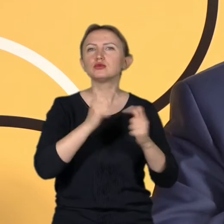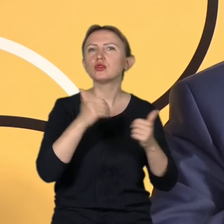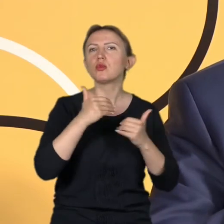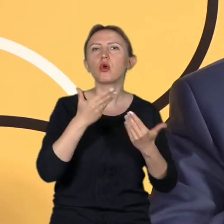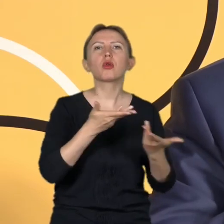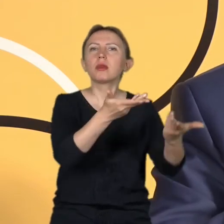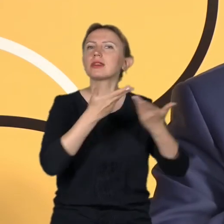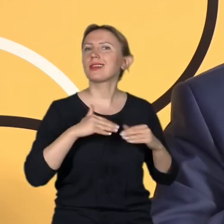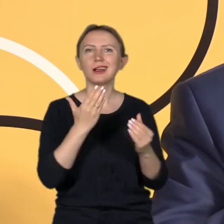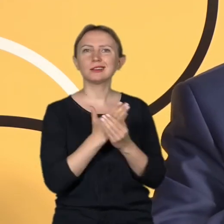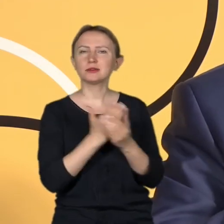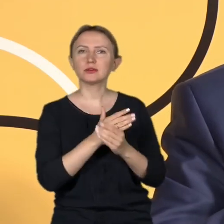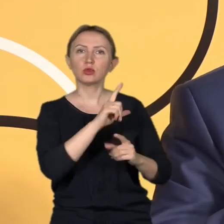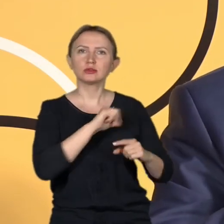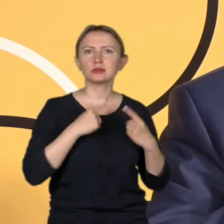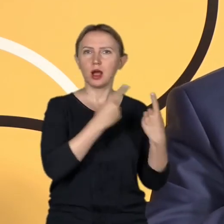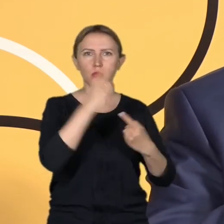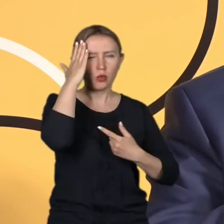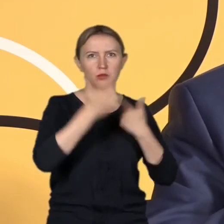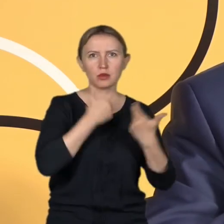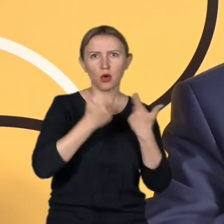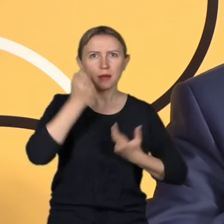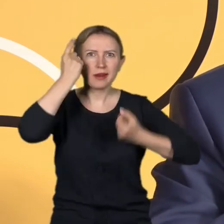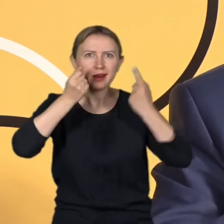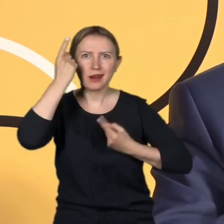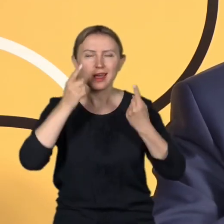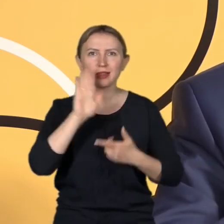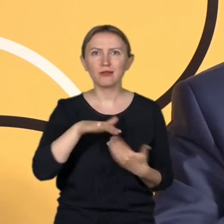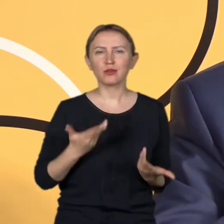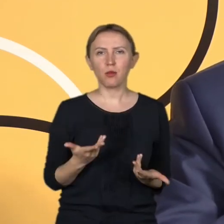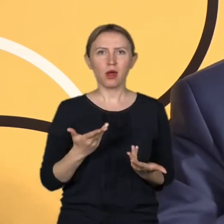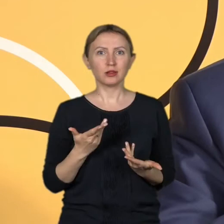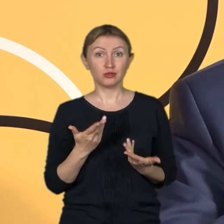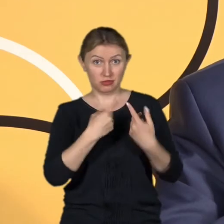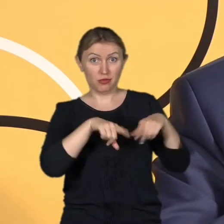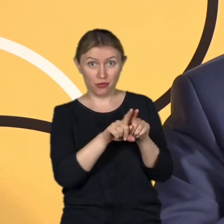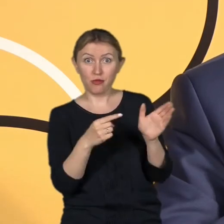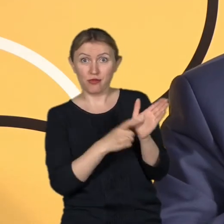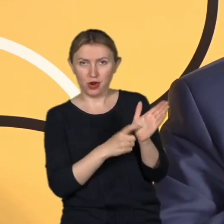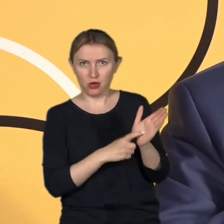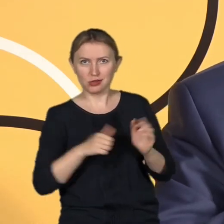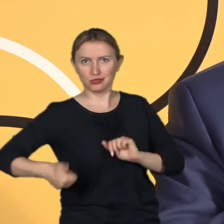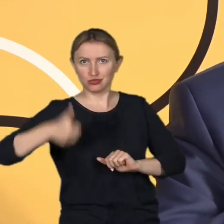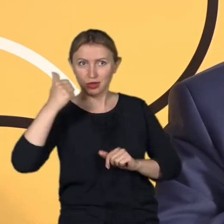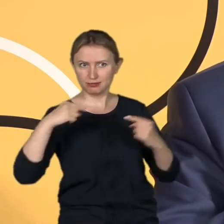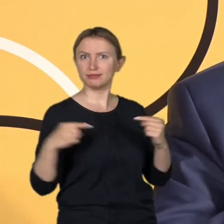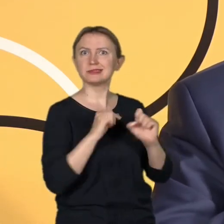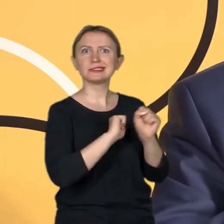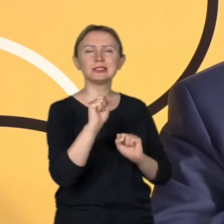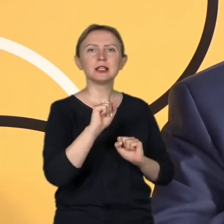firmę wnieść, na ile są samodzielni, na ile kreatywni i na ile spełniają oczekiwania tego pracodawcy. I